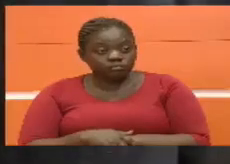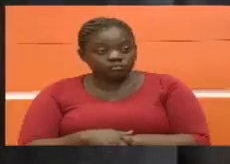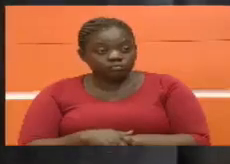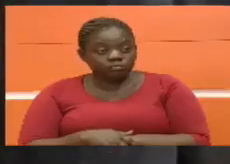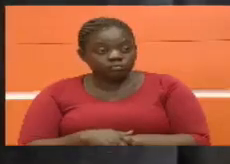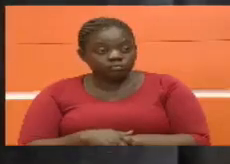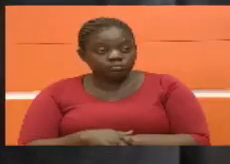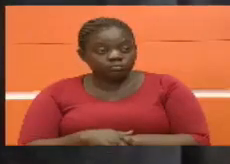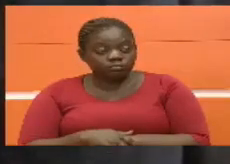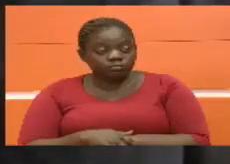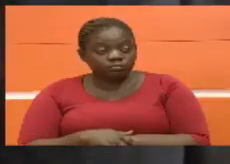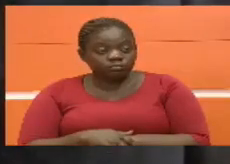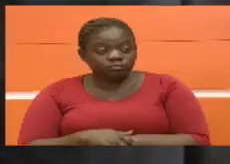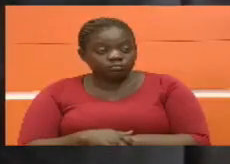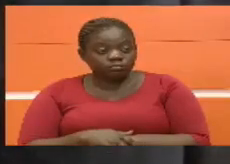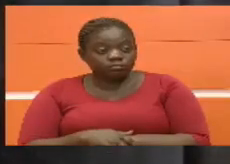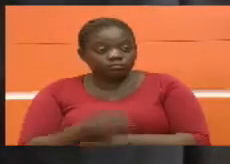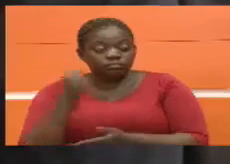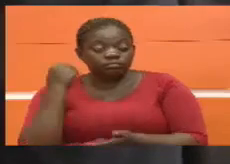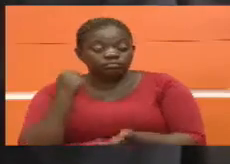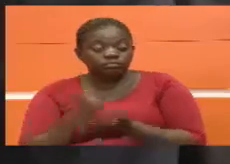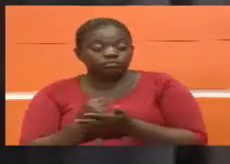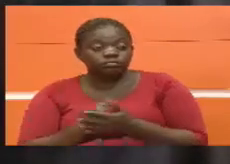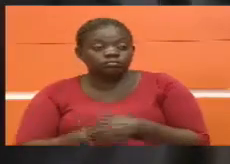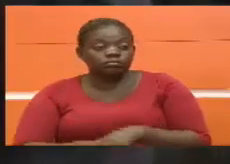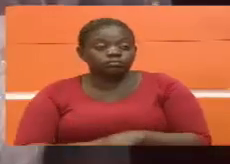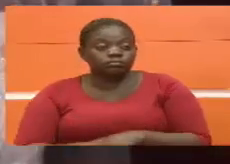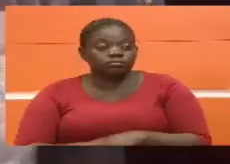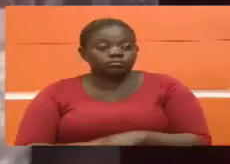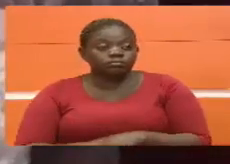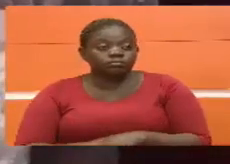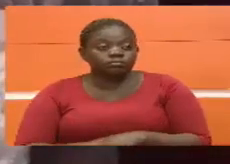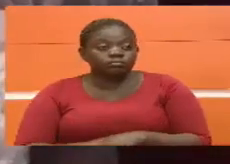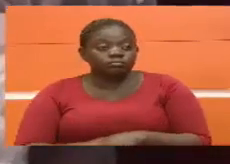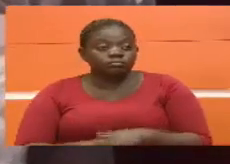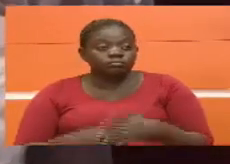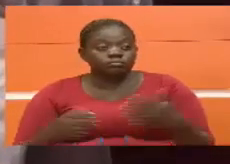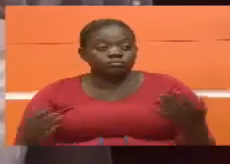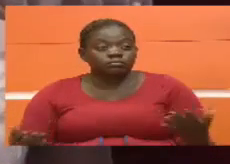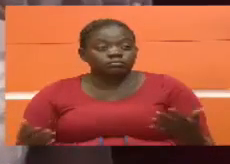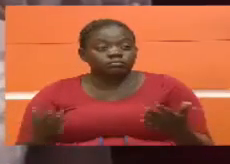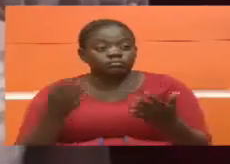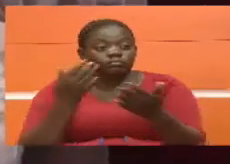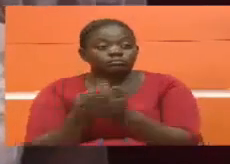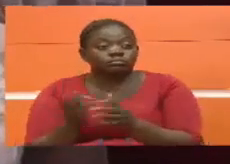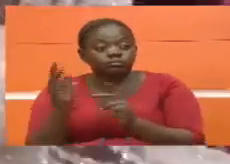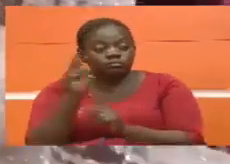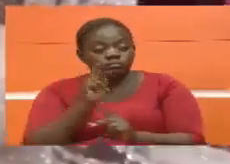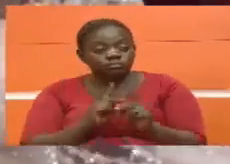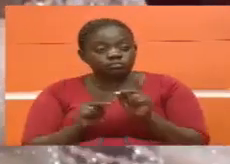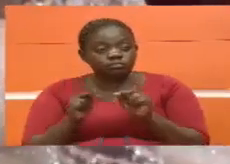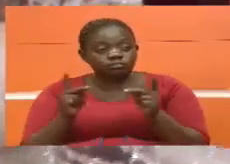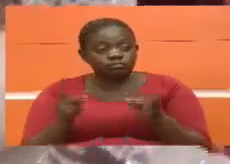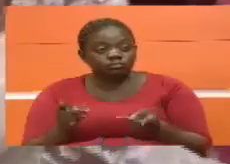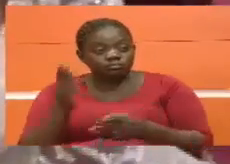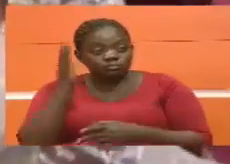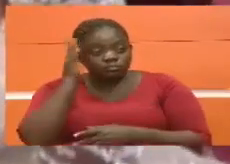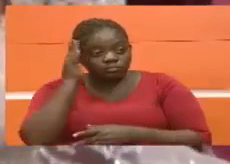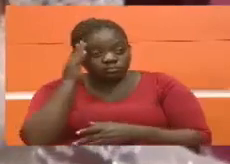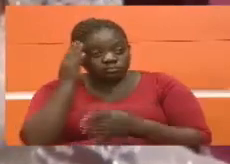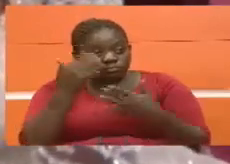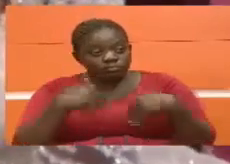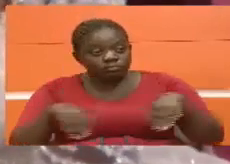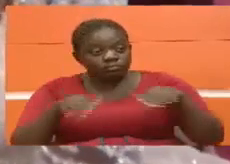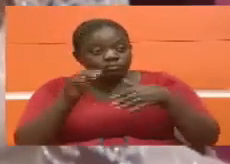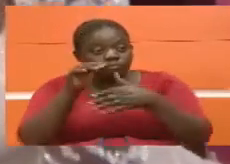N'omwoyo mutukuvu. Amiina. Mu kuyigiriza omulabirizi wali asabye abantu bulijjo okumanya amakulu agali mu bufumbo